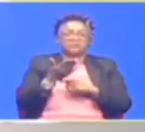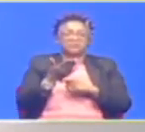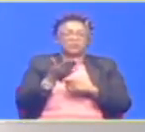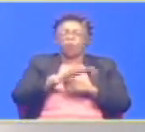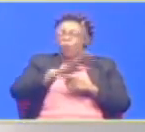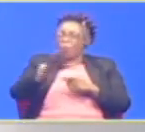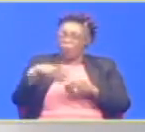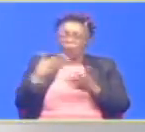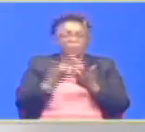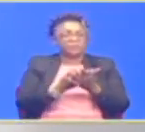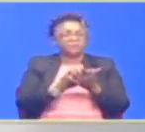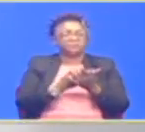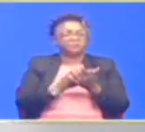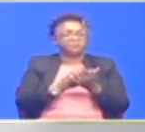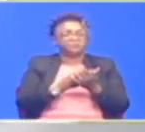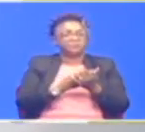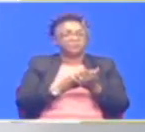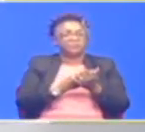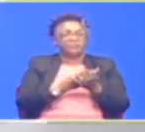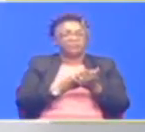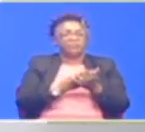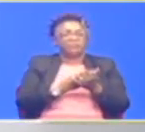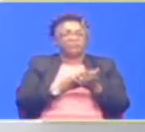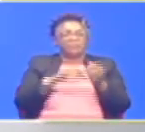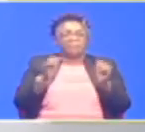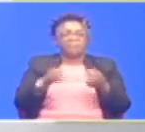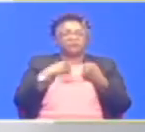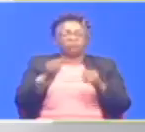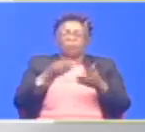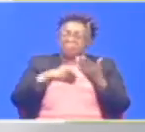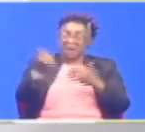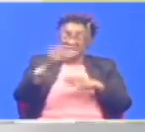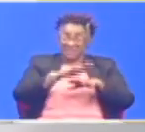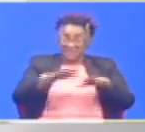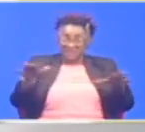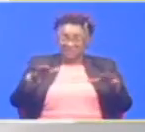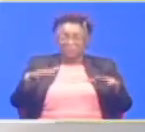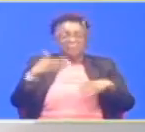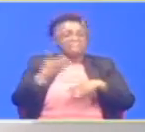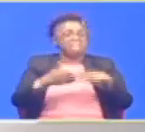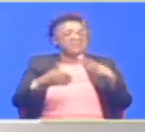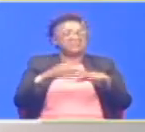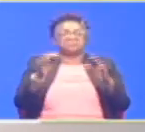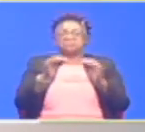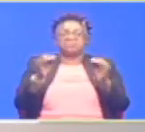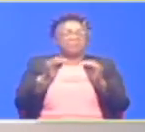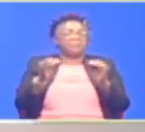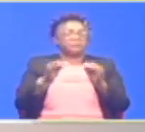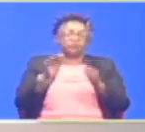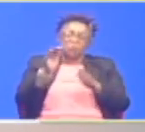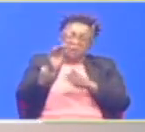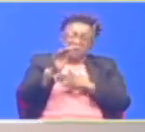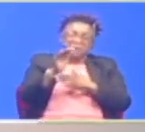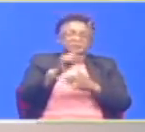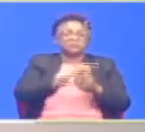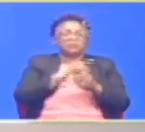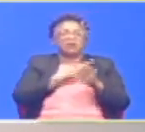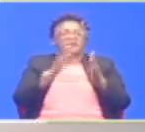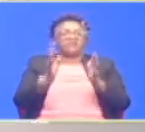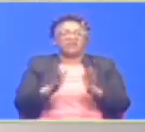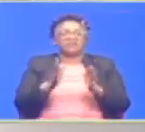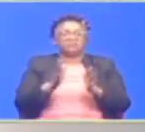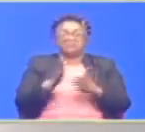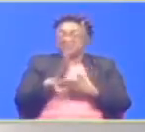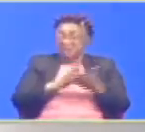wote wanaweza nunua shamba na wanajenga kiwanja. Because we have some governors but hawaelewi nini